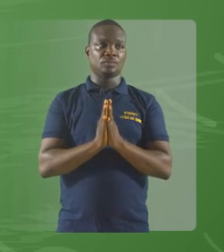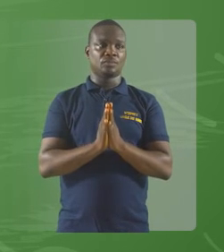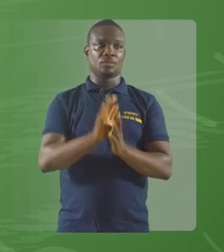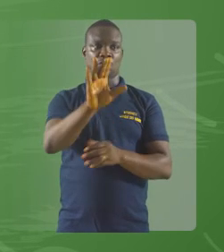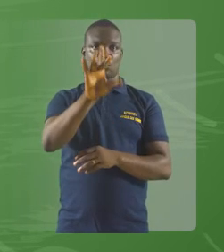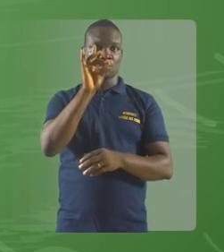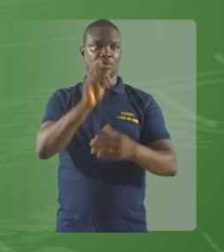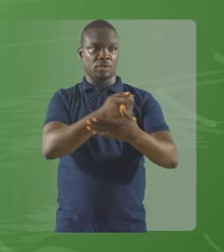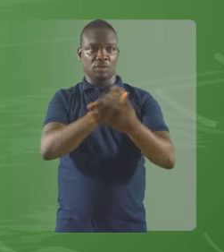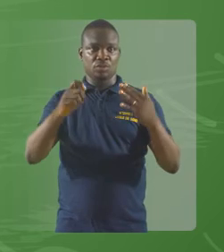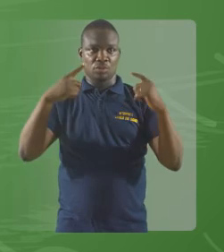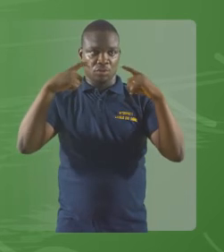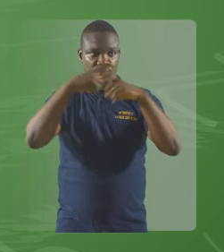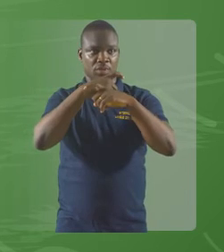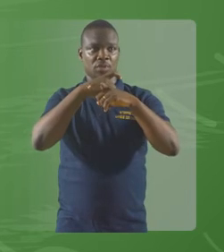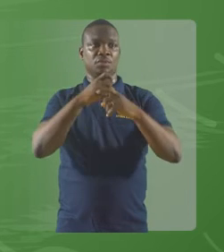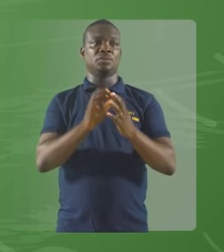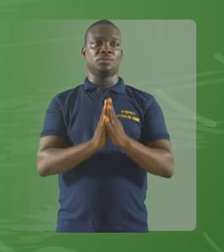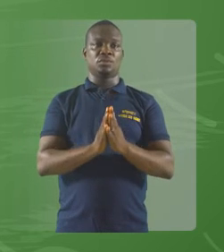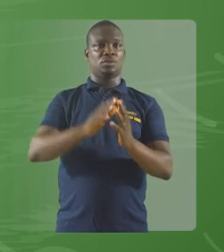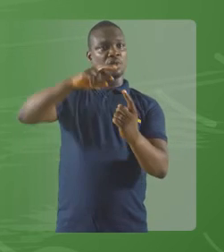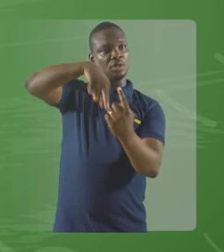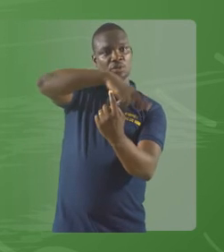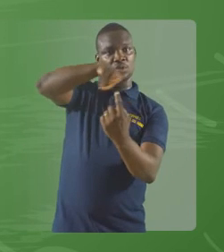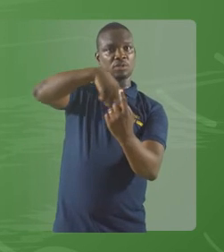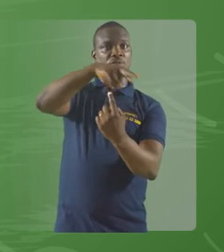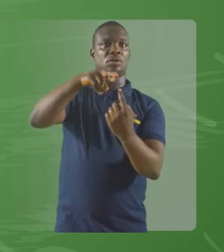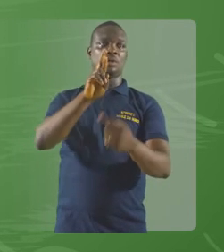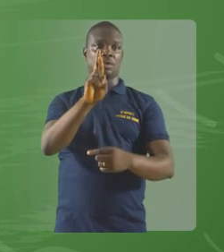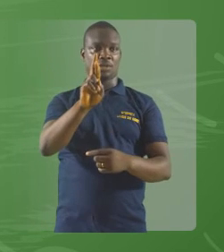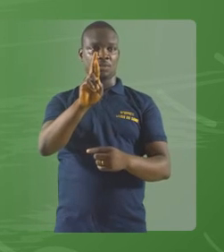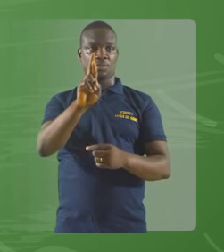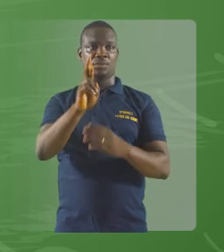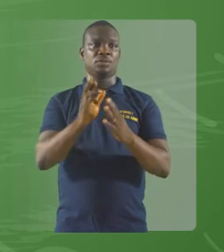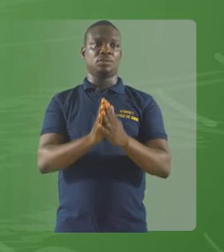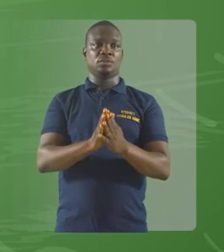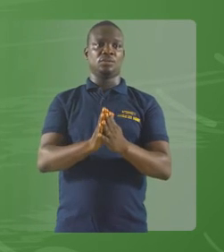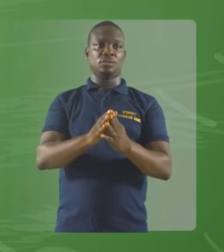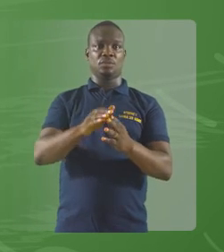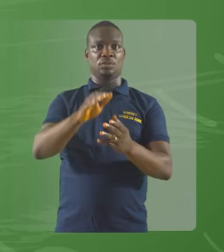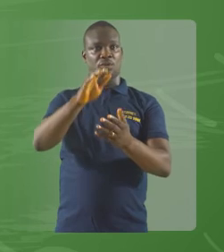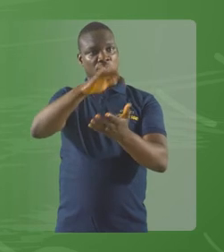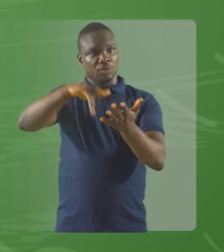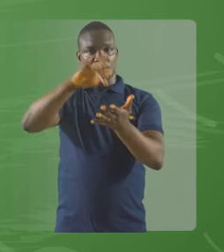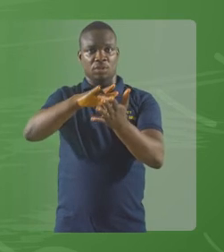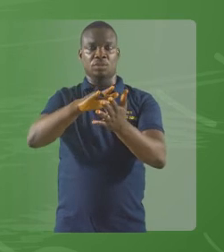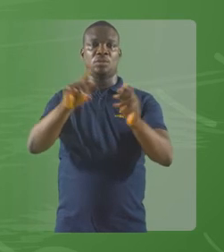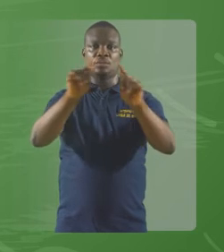Détermine l'écriture complexe de la rotation R de centre